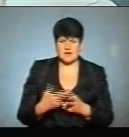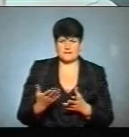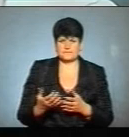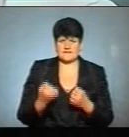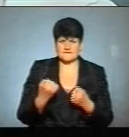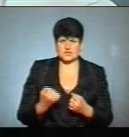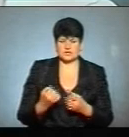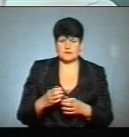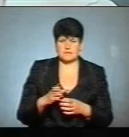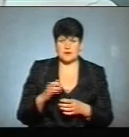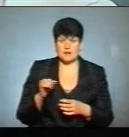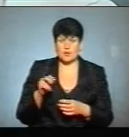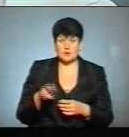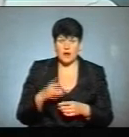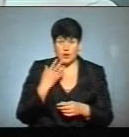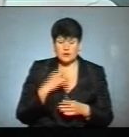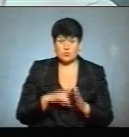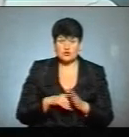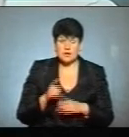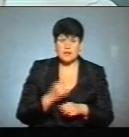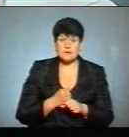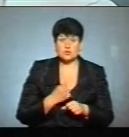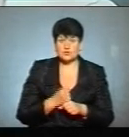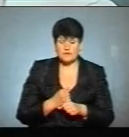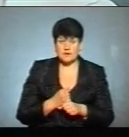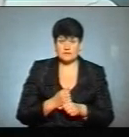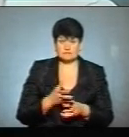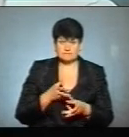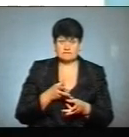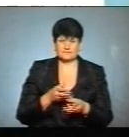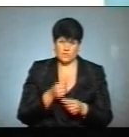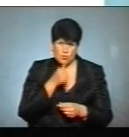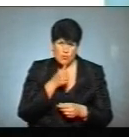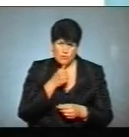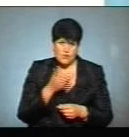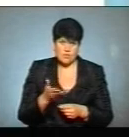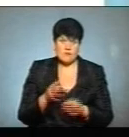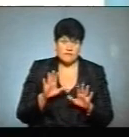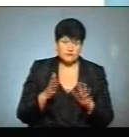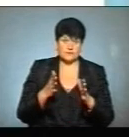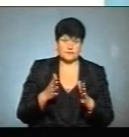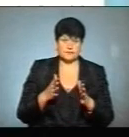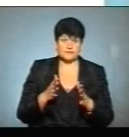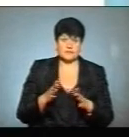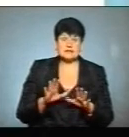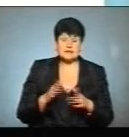важкий балон. Коли вона почала працювати, все-таки переконали, що попробуйте, а може якраз, то сталося так, що жінку взяли